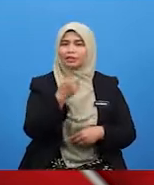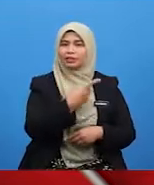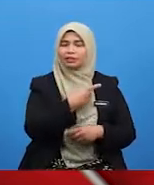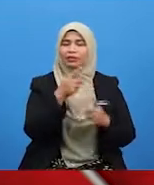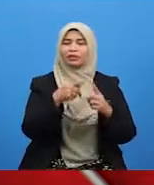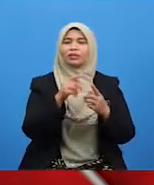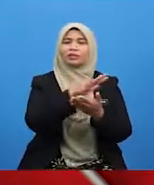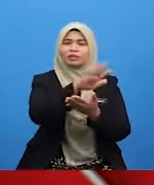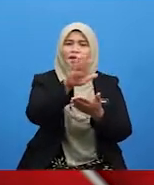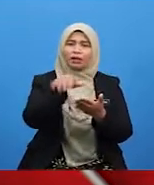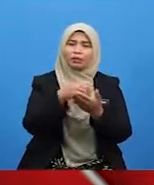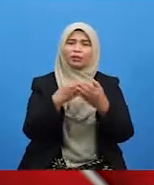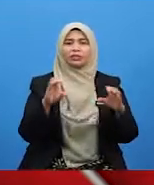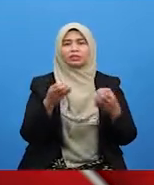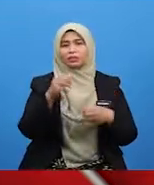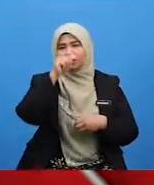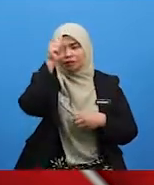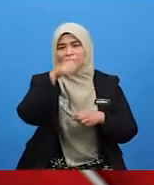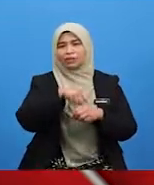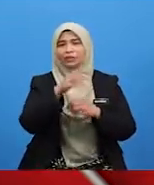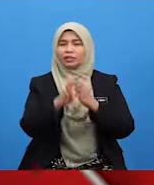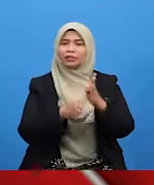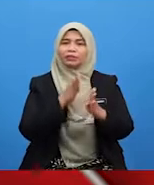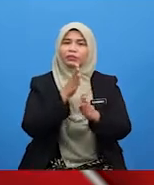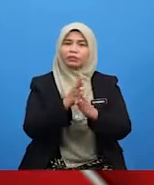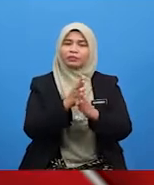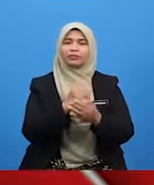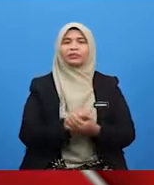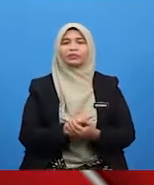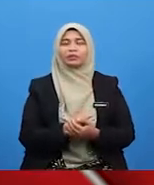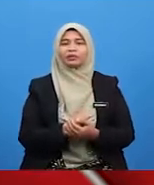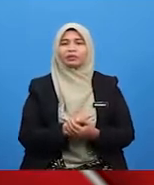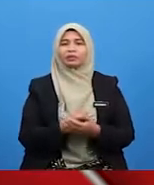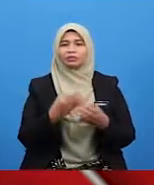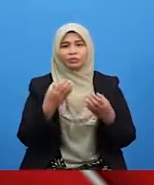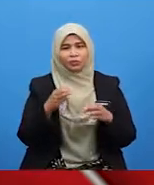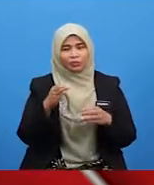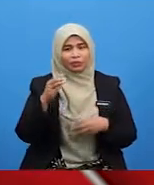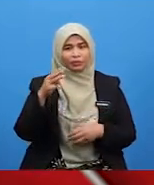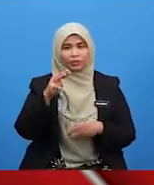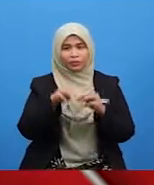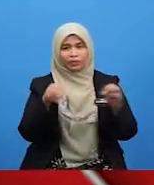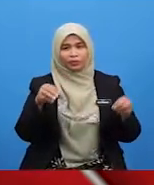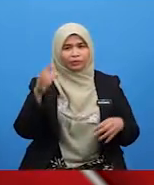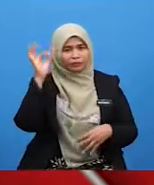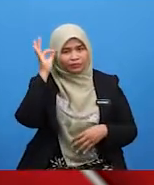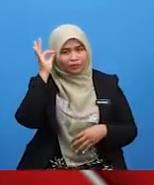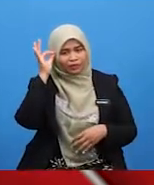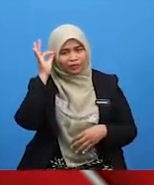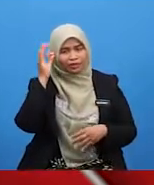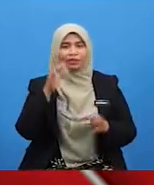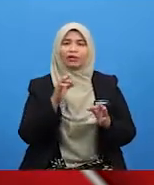semua makhluk Allah di bumi. Cuba murid-murid bayangkan, sekiranya bumi